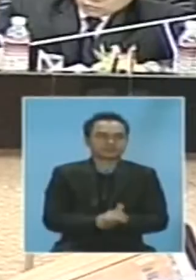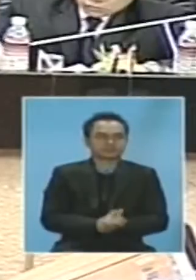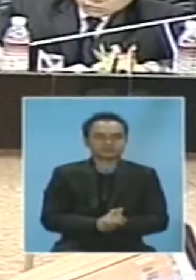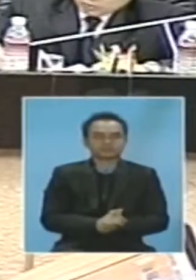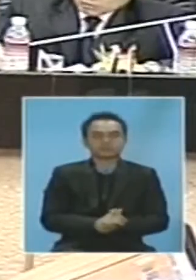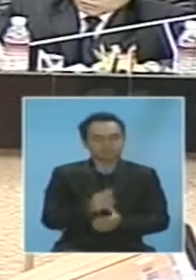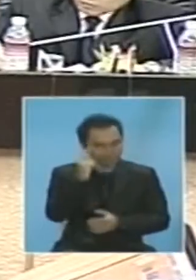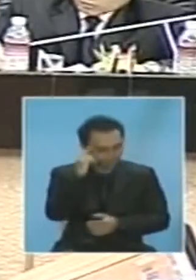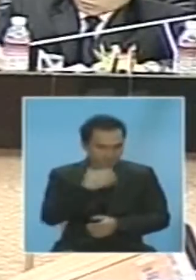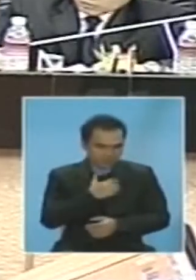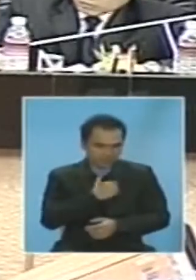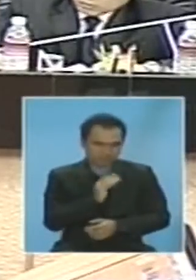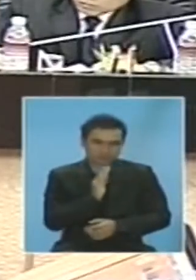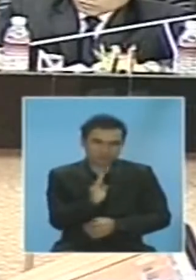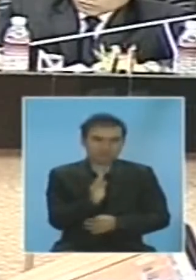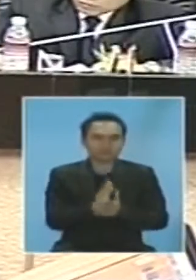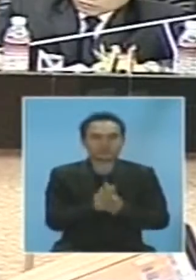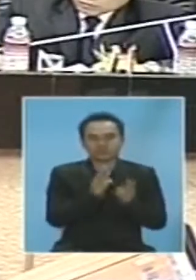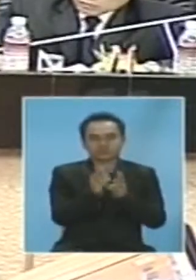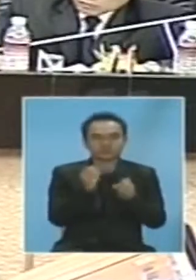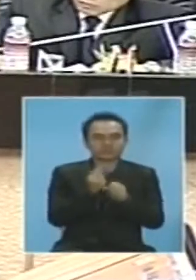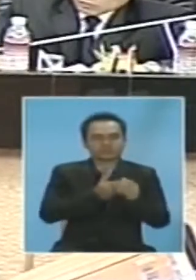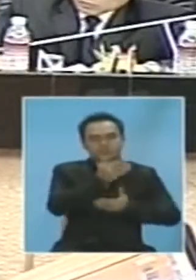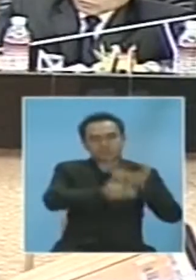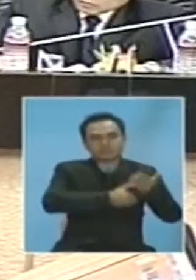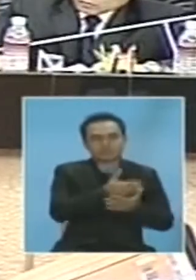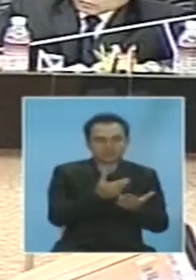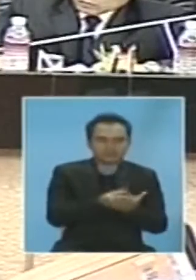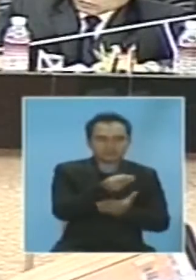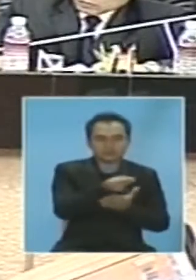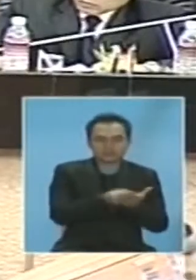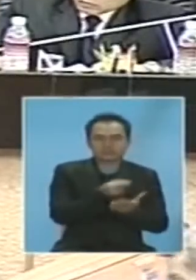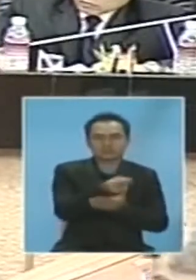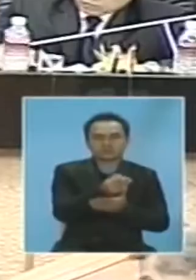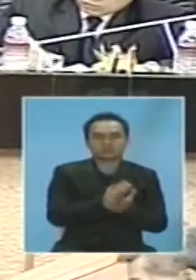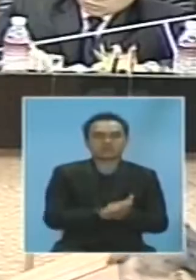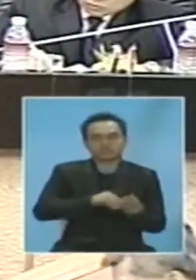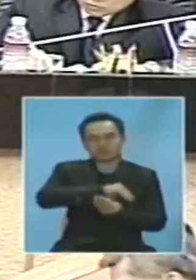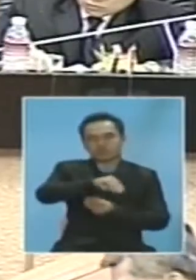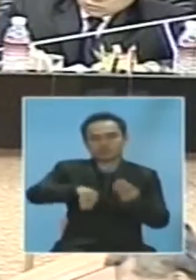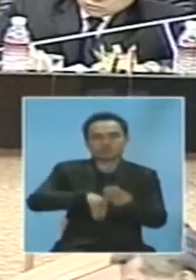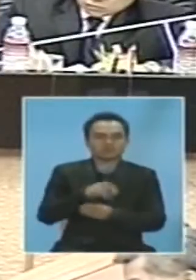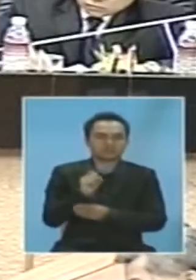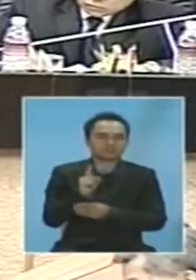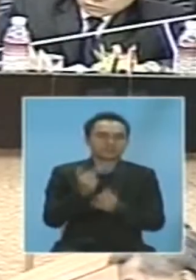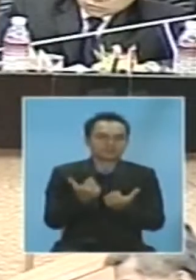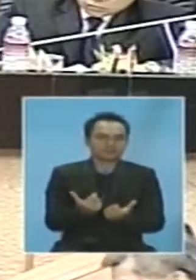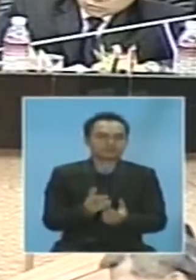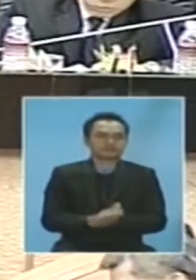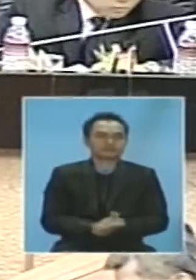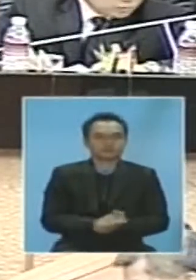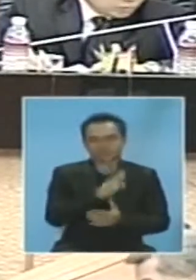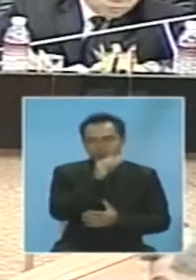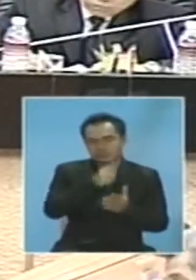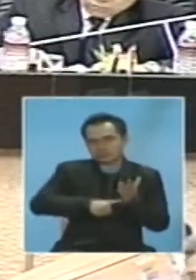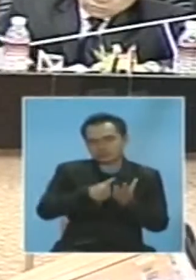ความเป็นธรรมในเรื่องของกลไกการตลาดแล้วก็การซื้อข้าวที่มีความเสรีมากขึ้นค่ะหนี้สาธารณะ